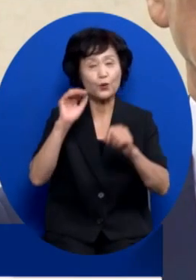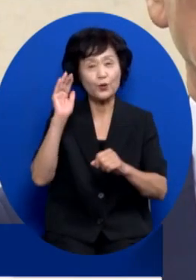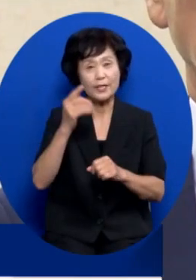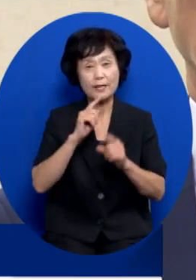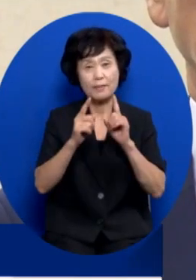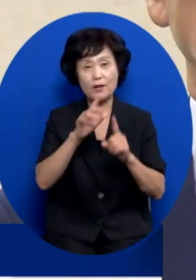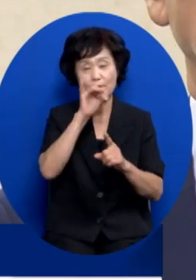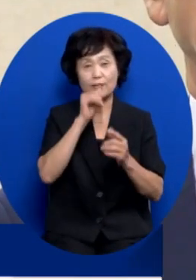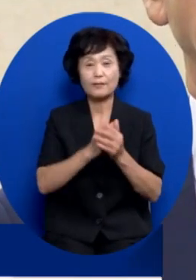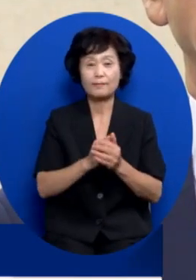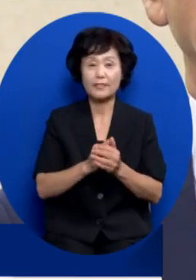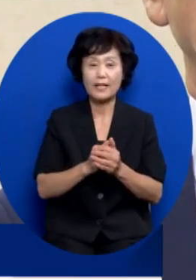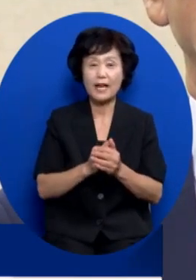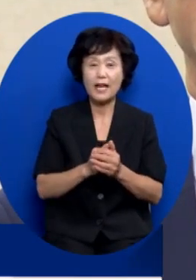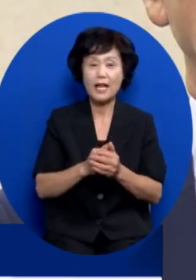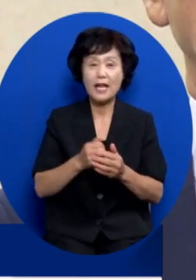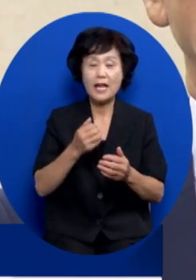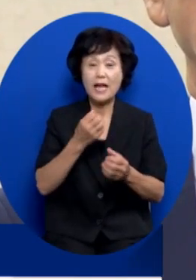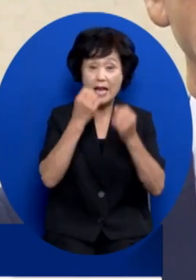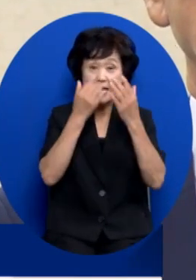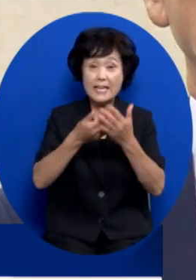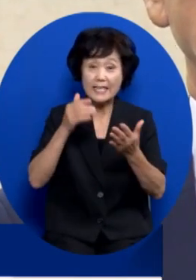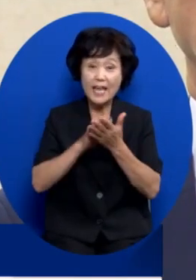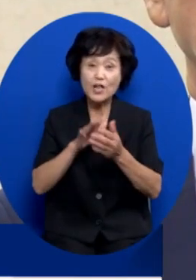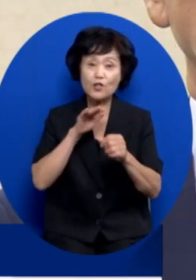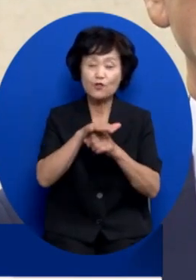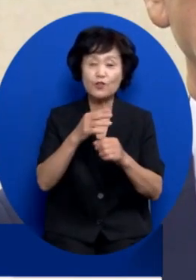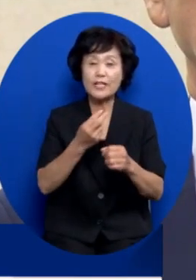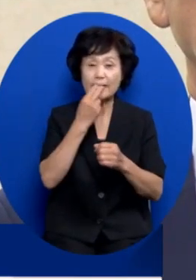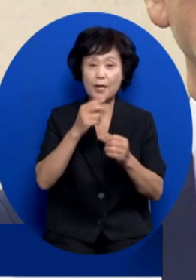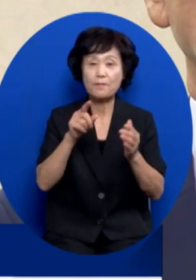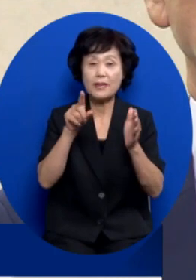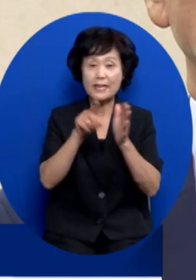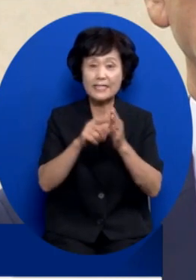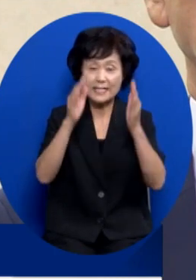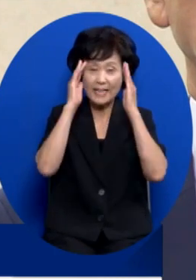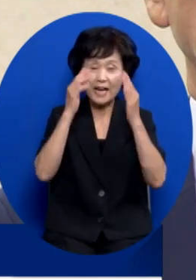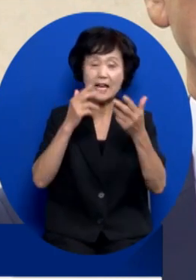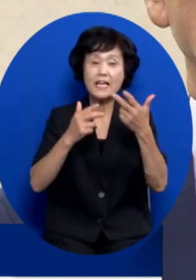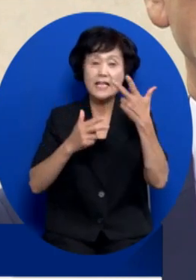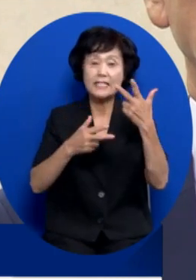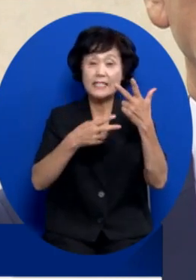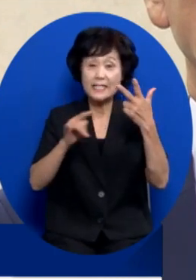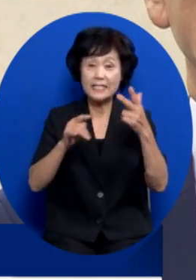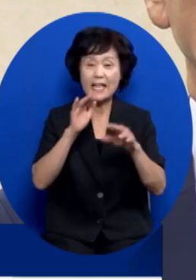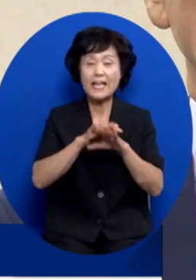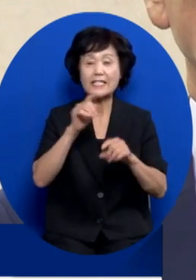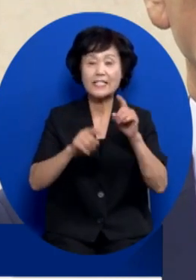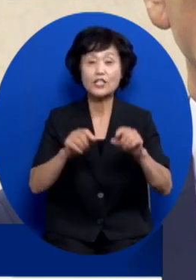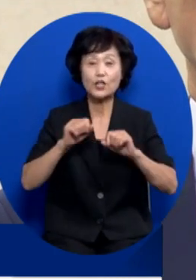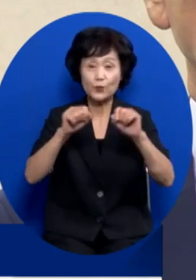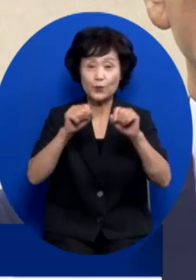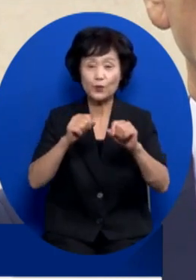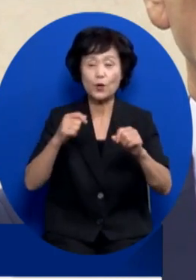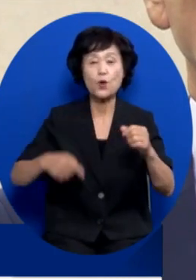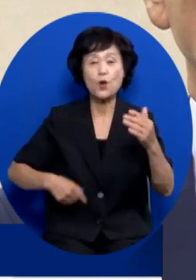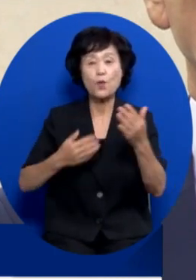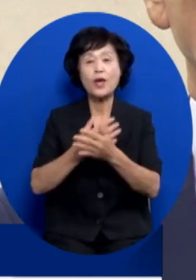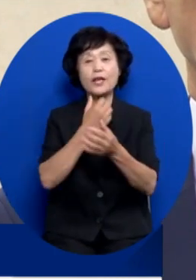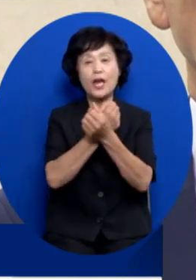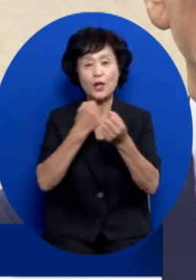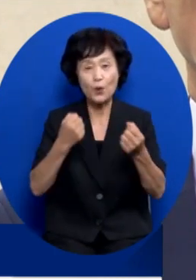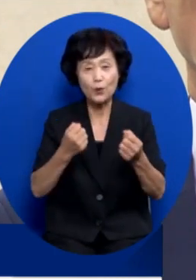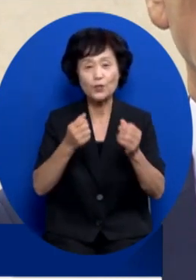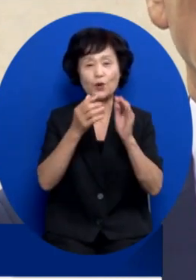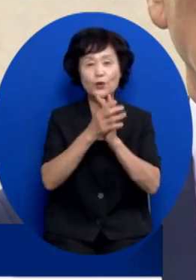개혁주의 생명신학 7대 실천운동 중에 회개 용서 운동이라든가 또 기도 성령 운동이라든가